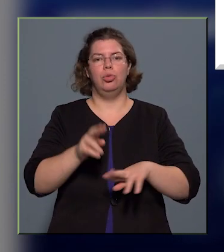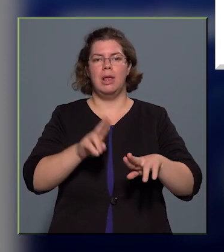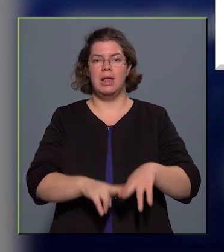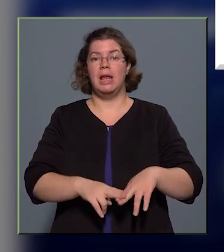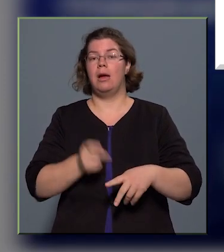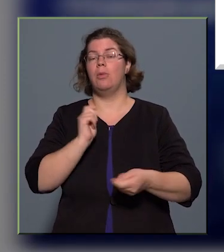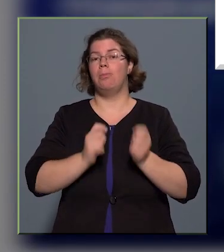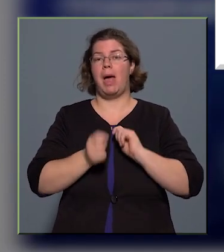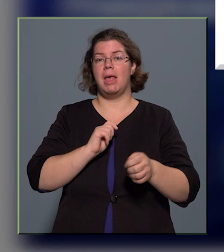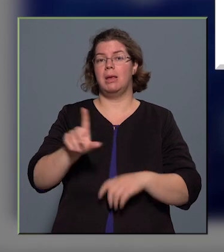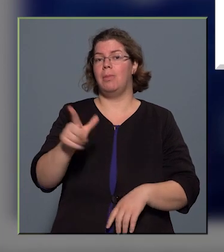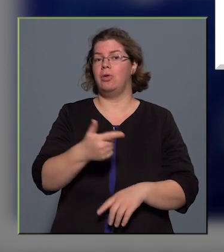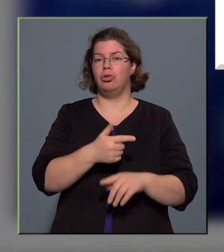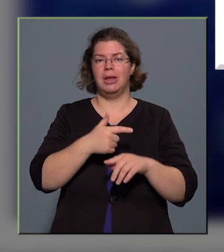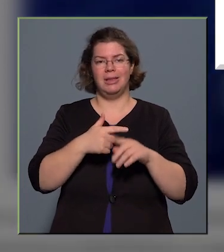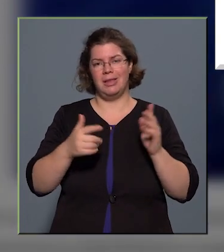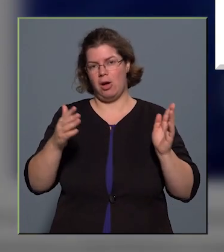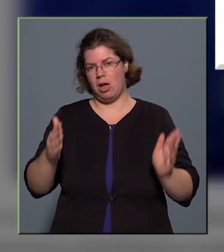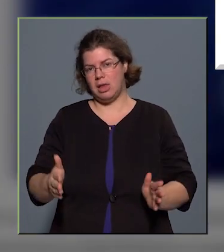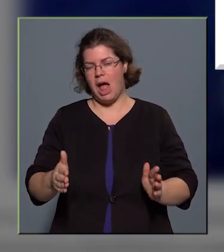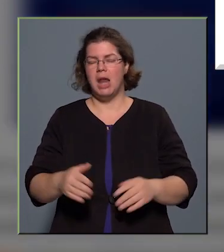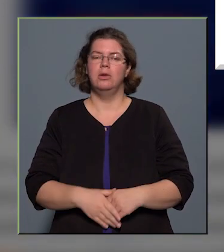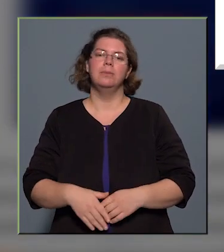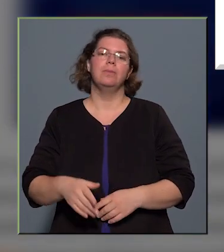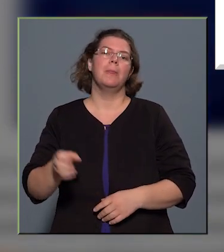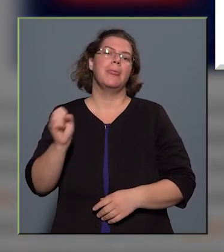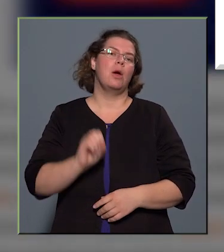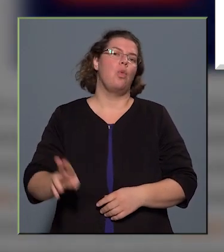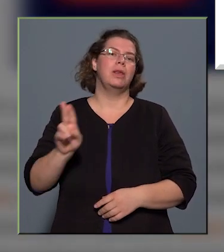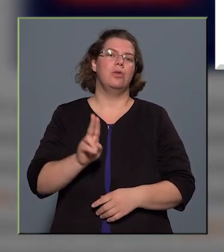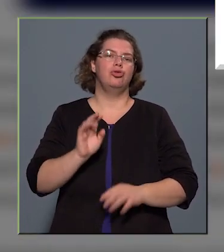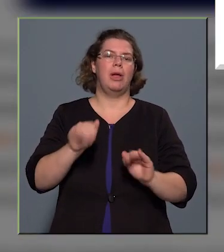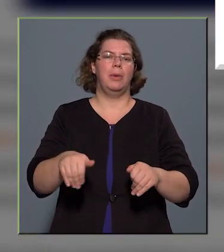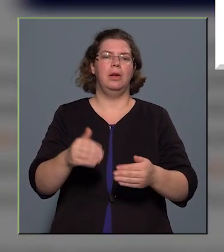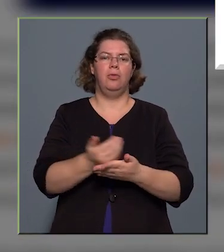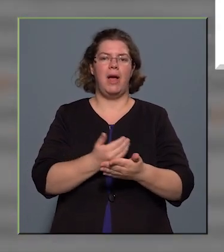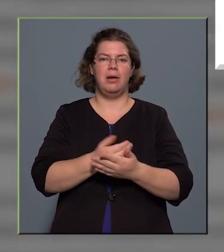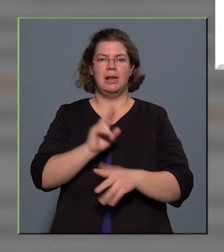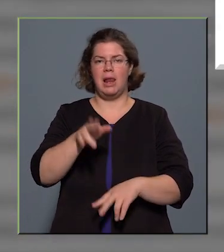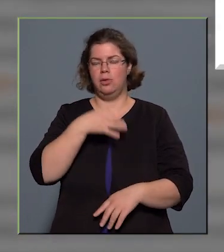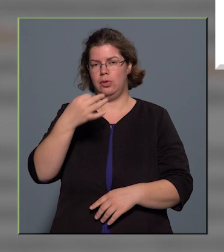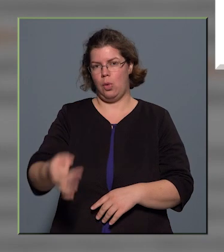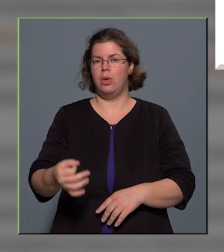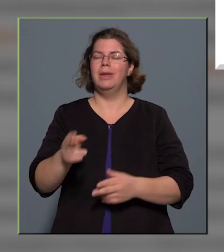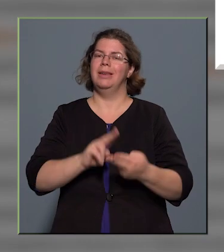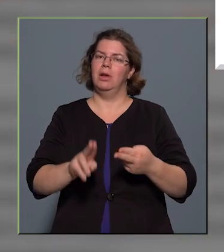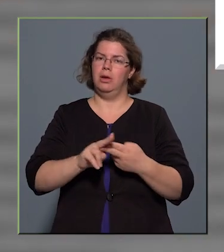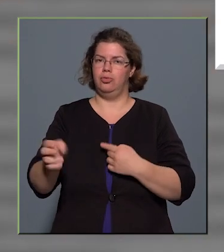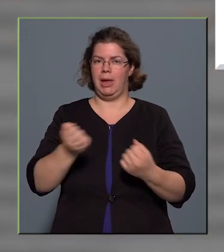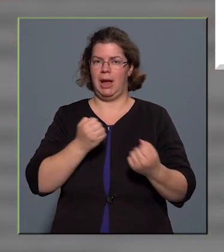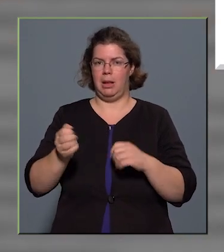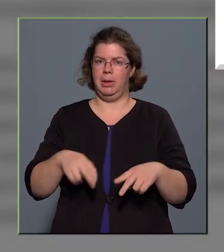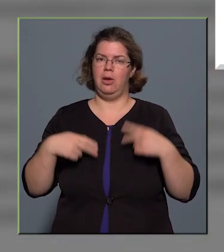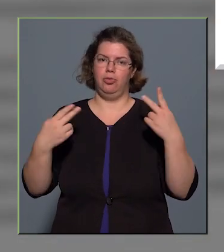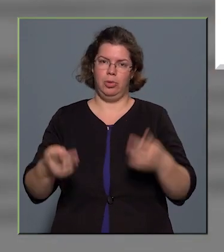a pályázat második szakaszáról az uniós támogatások felhasználásáról szóló hivatalos megállapodást